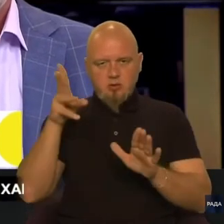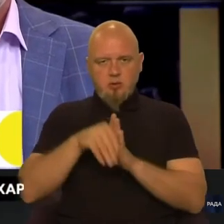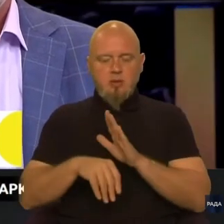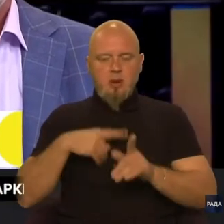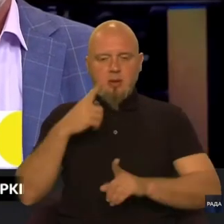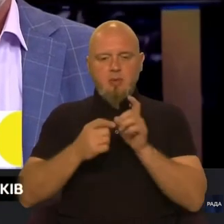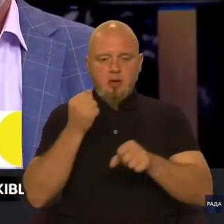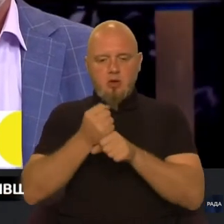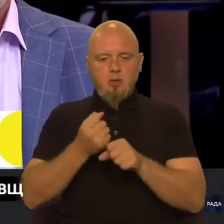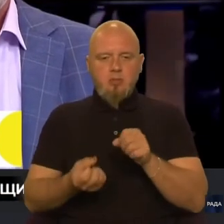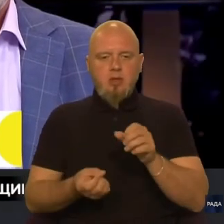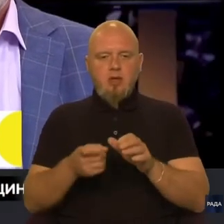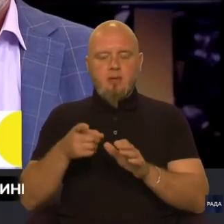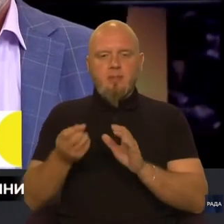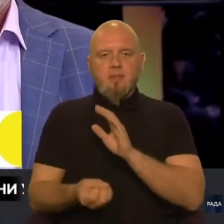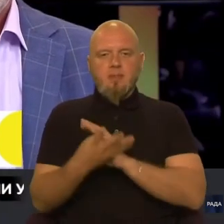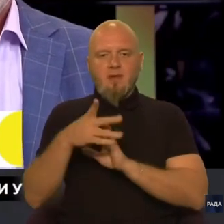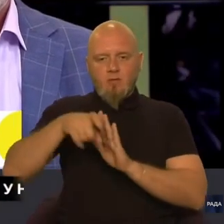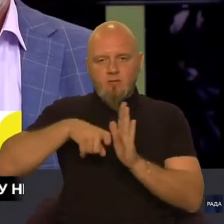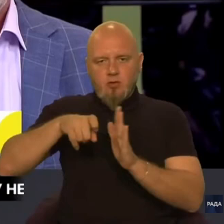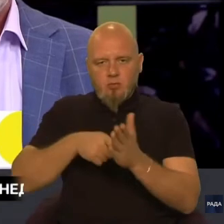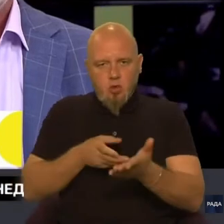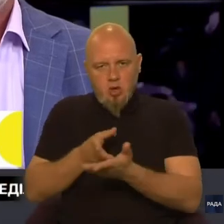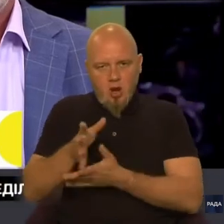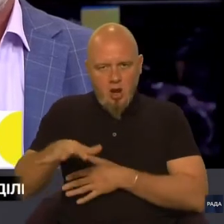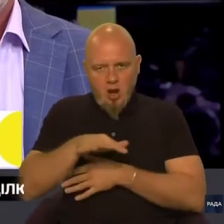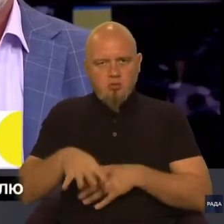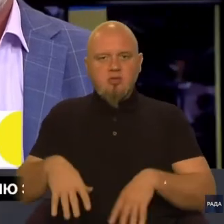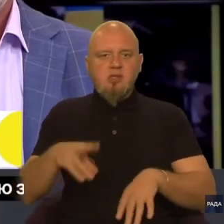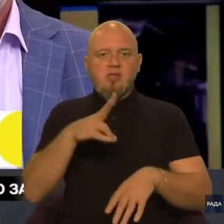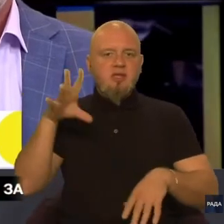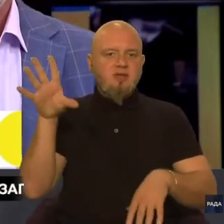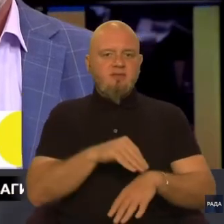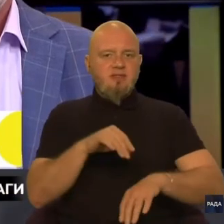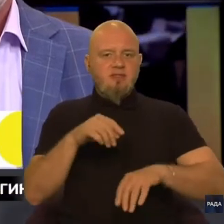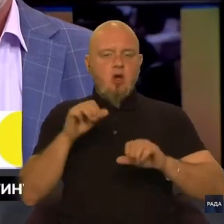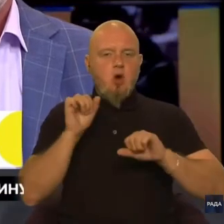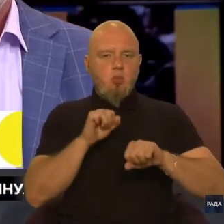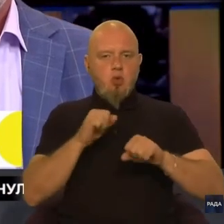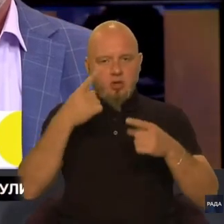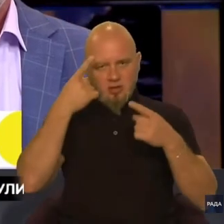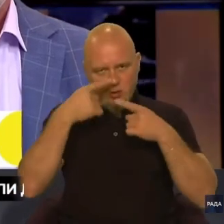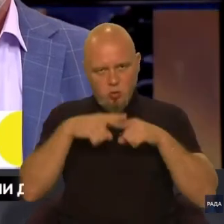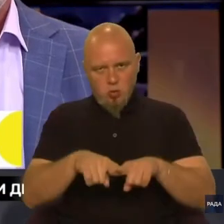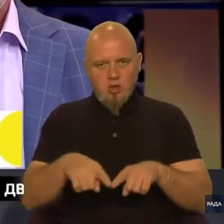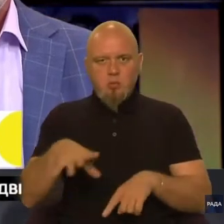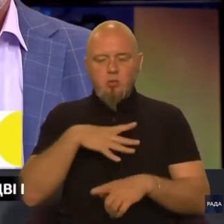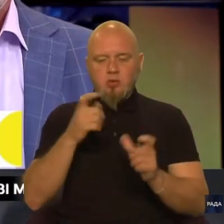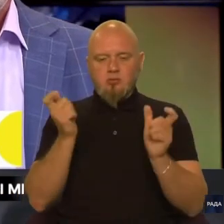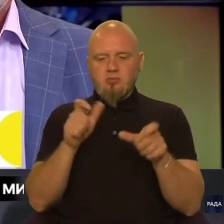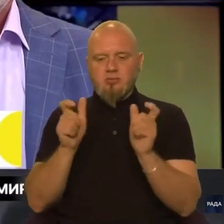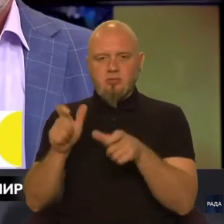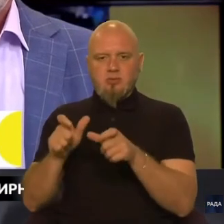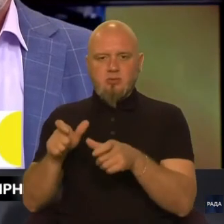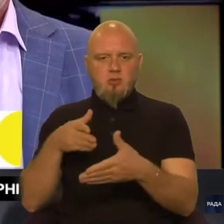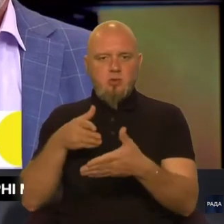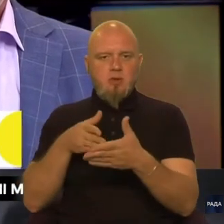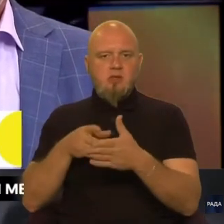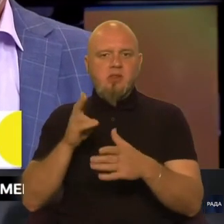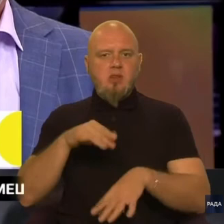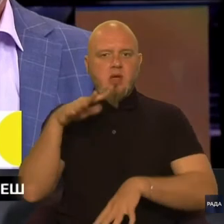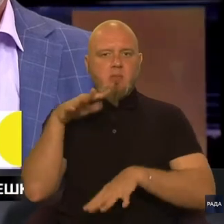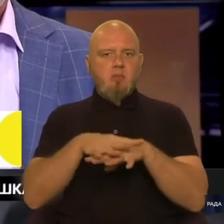нафтодобувної галузі на е-е всі оборонні технології були накладені певні обмеження на